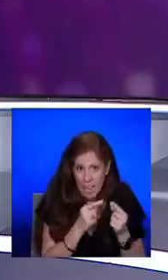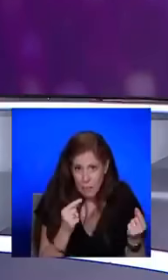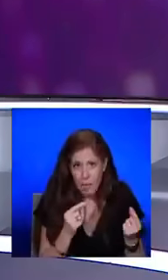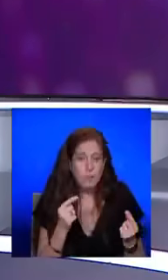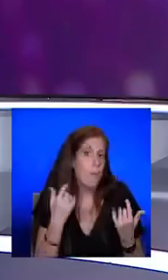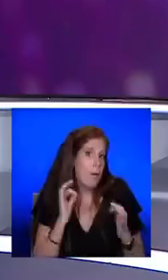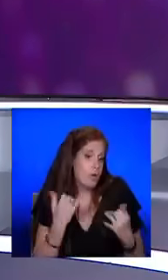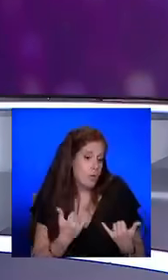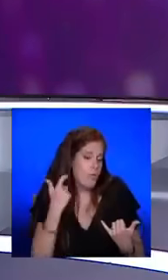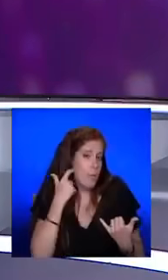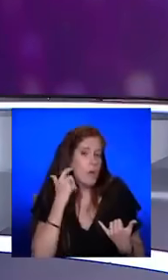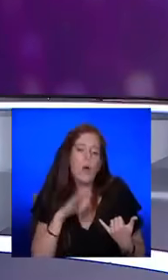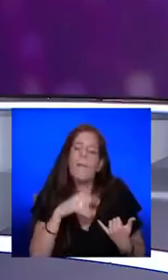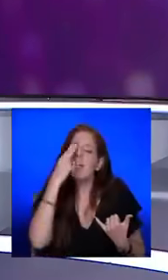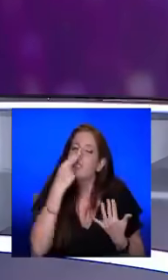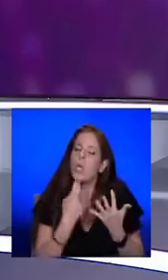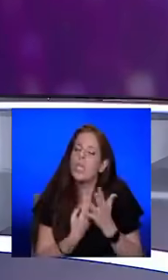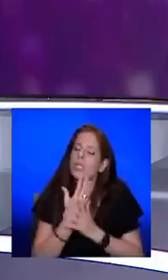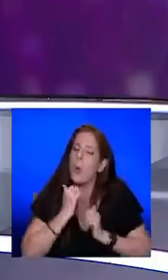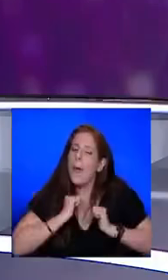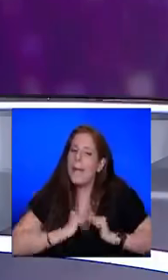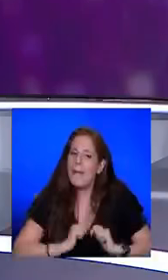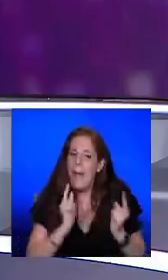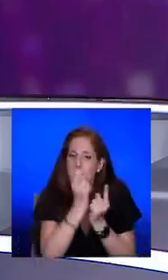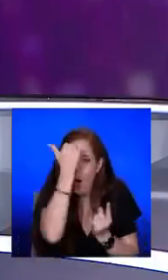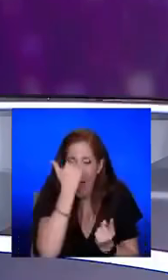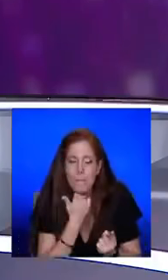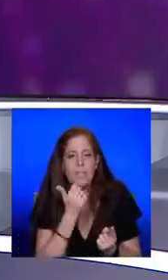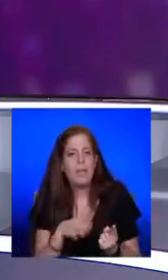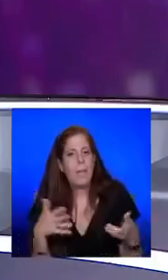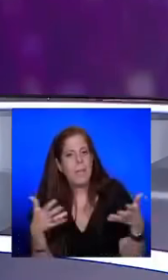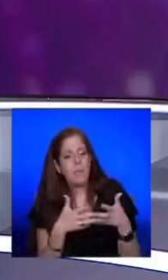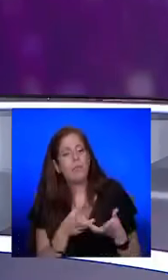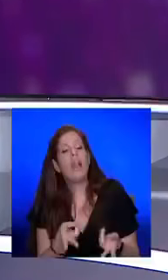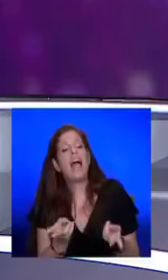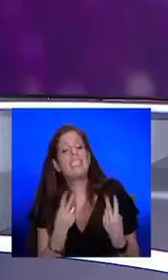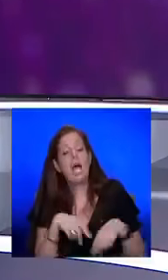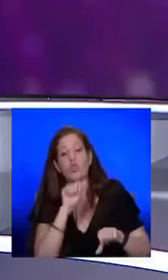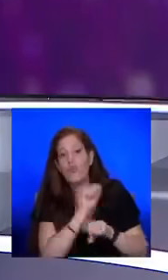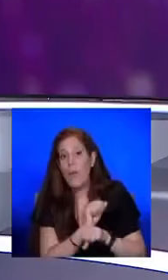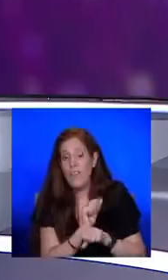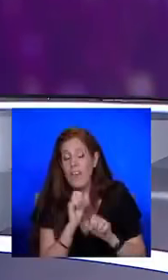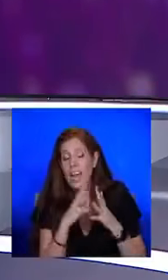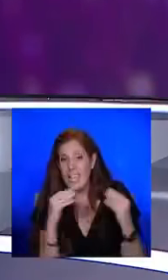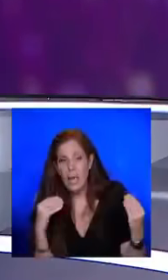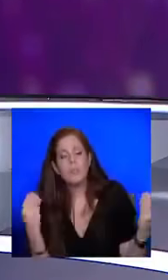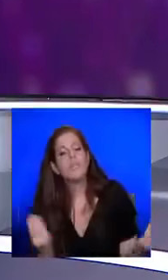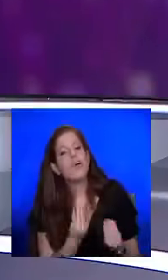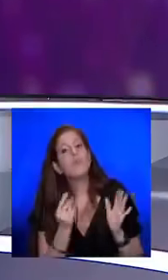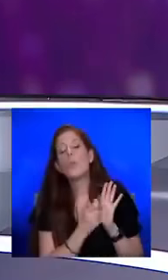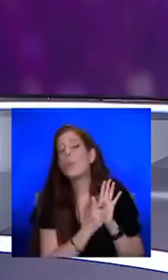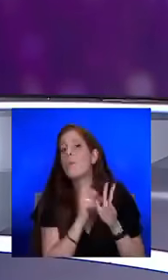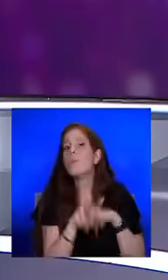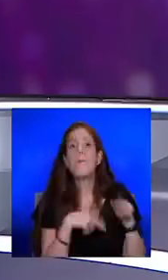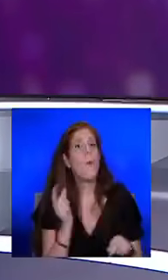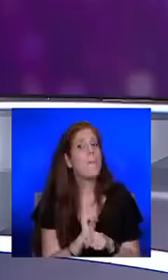גם ליצירת רגיעה מול החמאס, גם בגיבוש עסקה להחזרת השבויים והנעדרים, אלה נקודות שדורשות טיפול מיידי, וכנראה